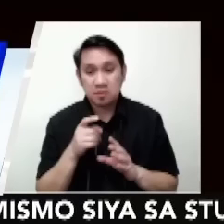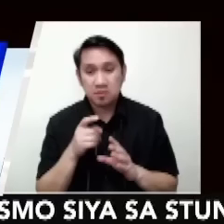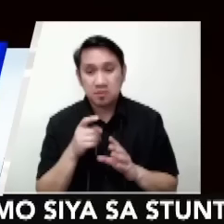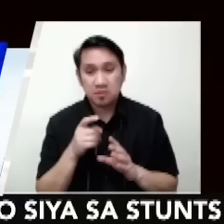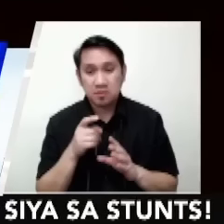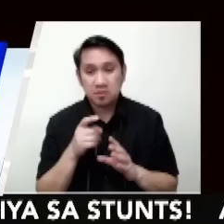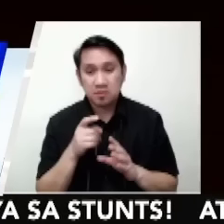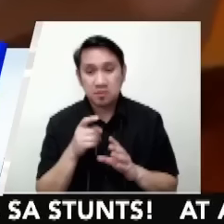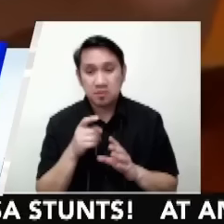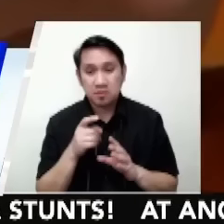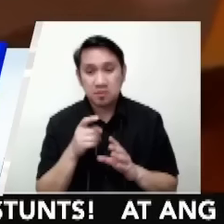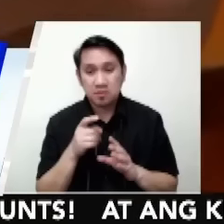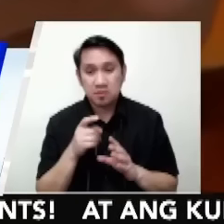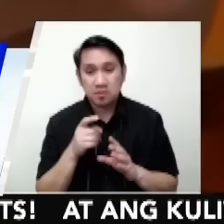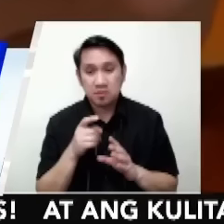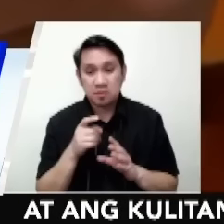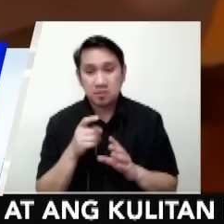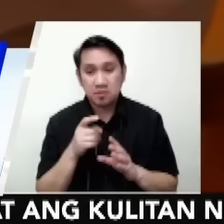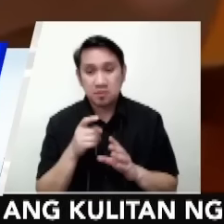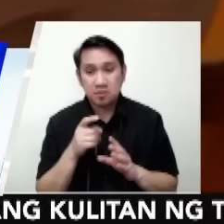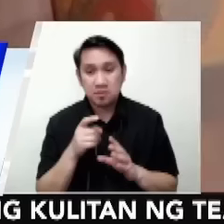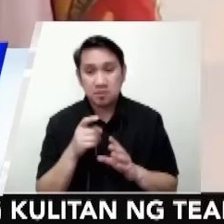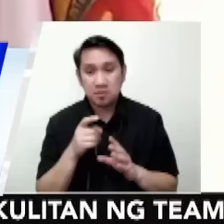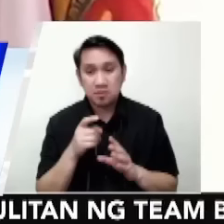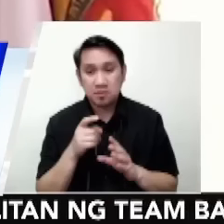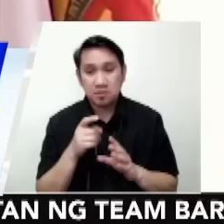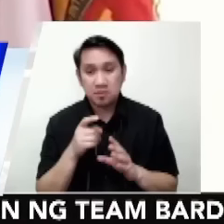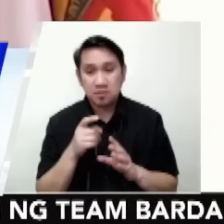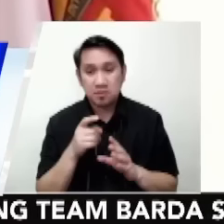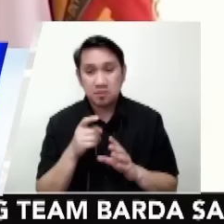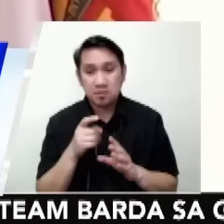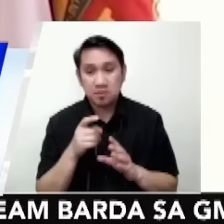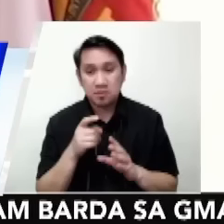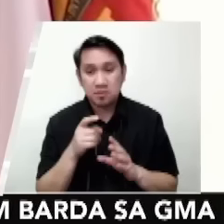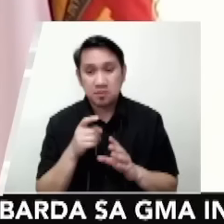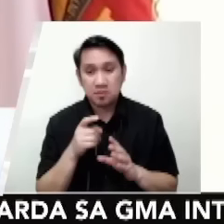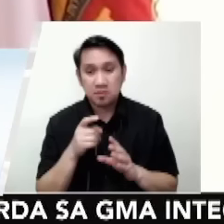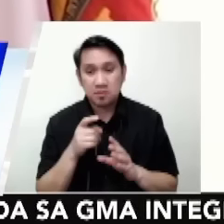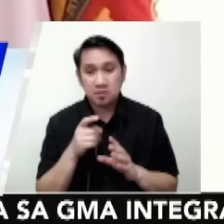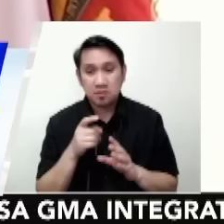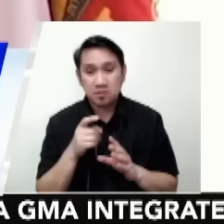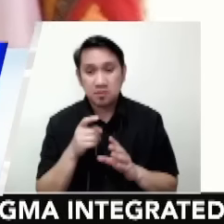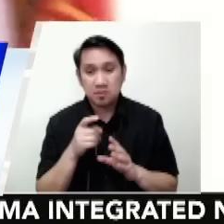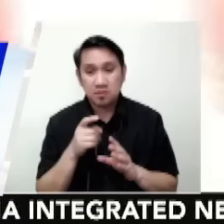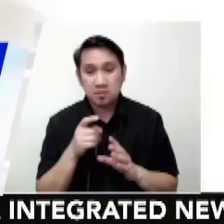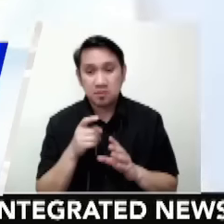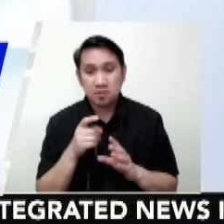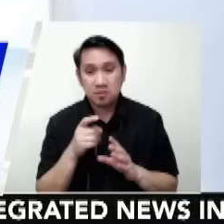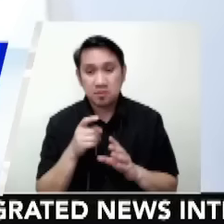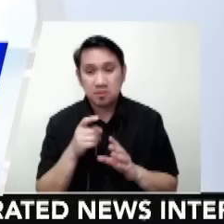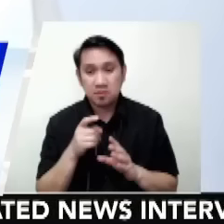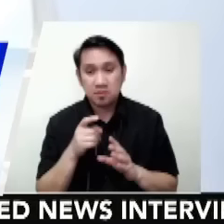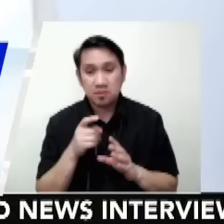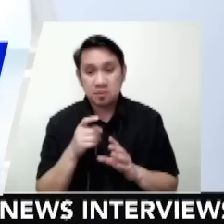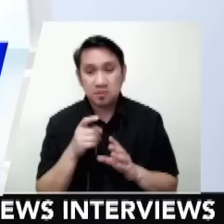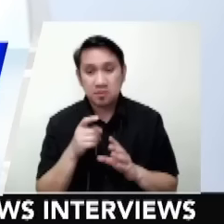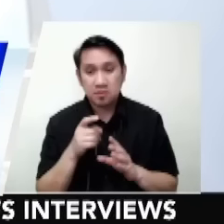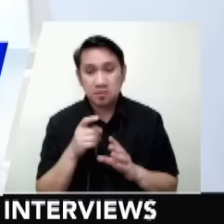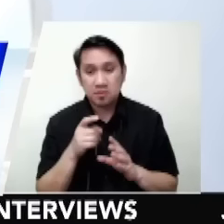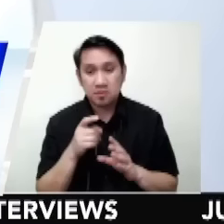o manghuli ng scammer bago pa man makapambiktima. Paiiralin din daw ang reward system sa Bureau. Ubusin natin